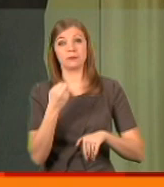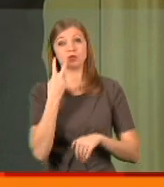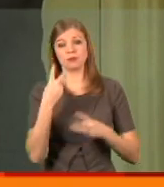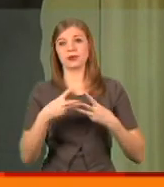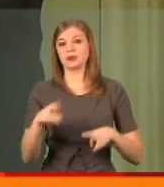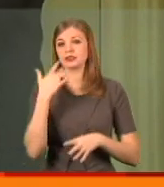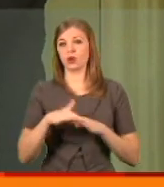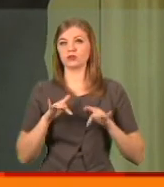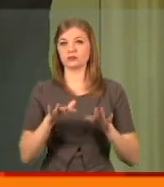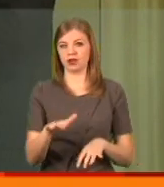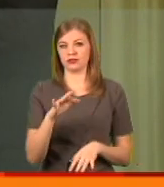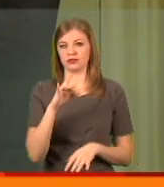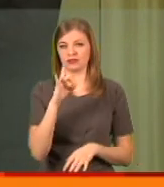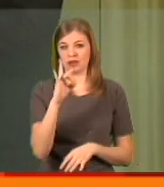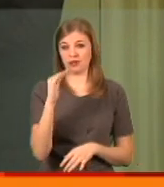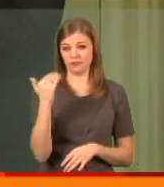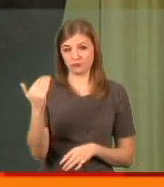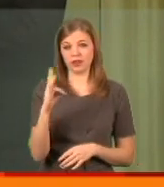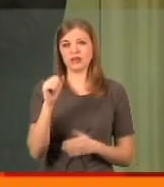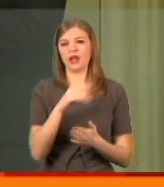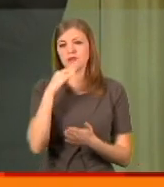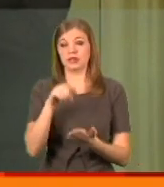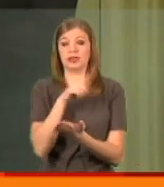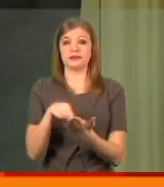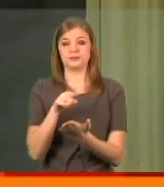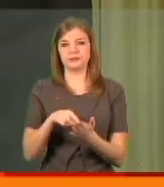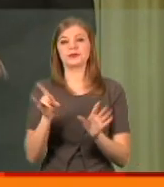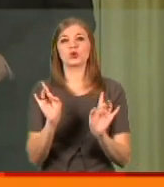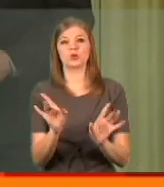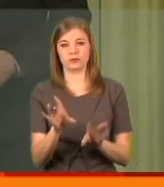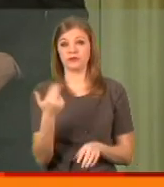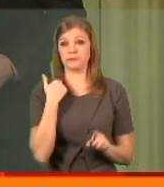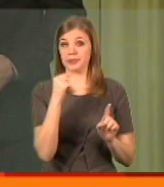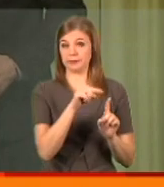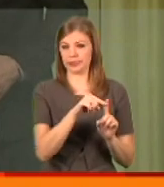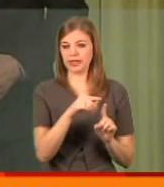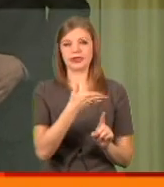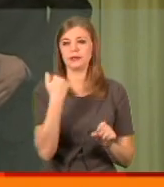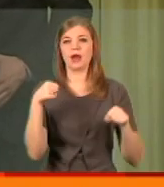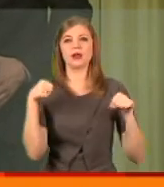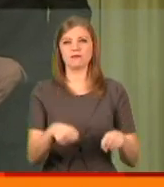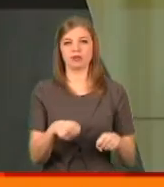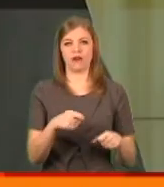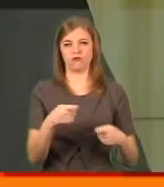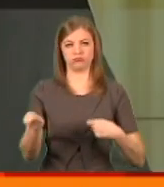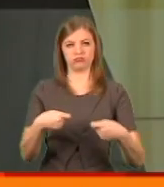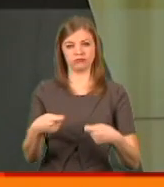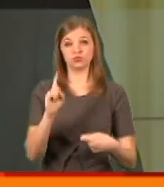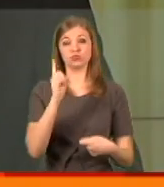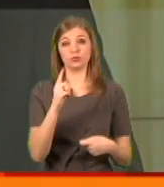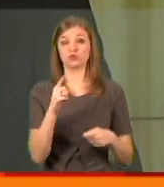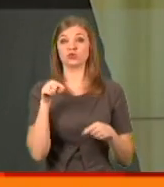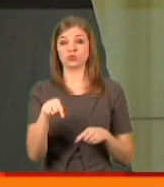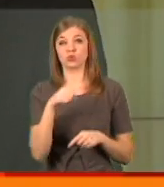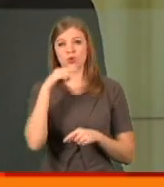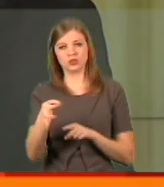міністр закордонних справ РФ на численні питання журналістів все-таки розповів, Британія не має права висувати ультиматуми, бо, отут